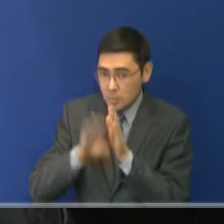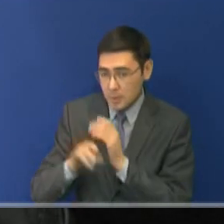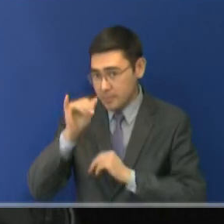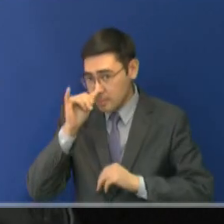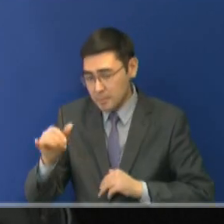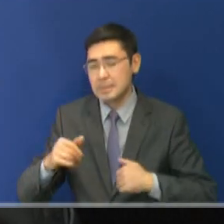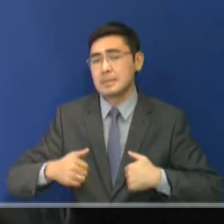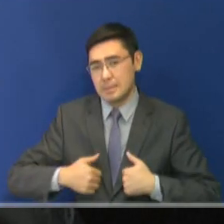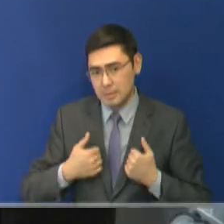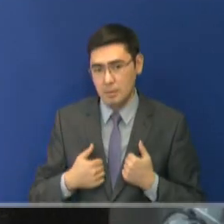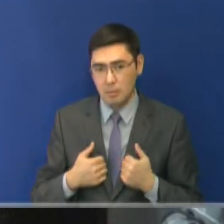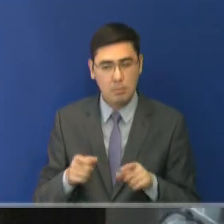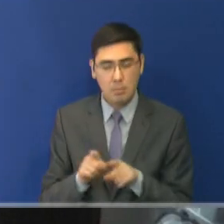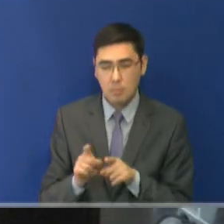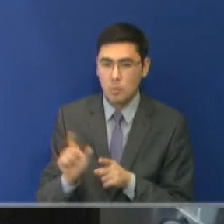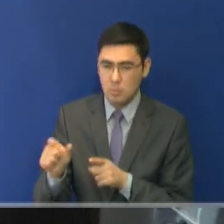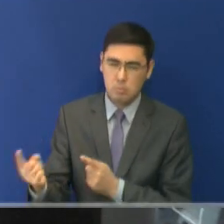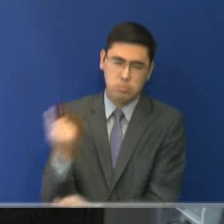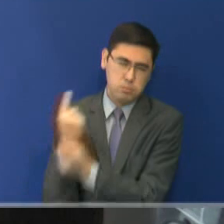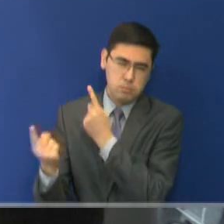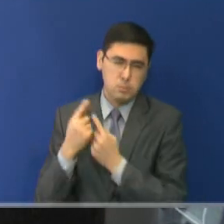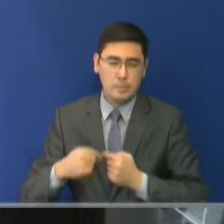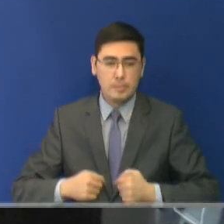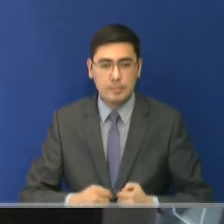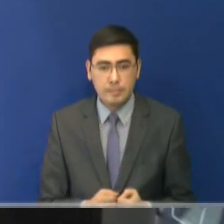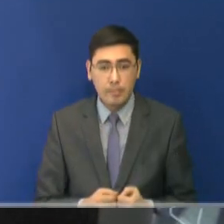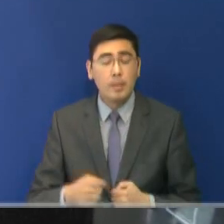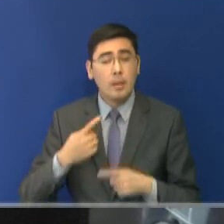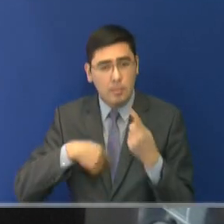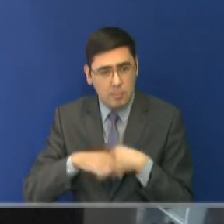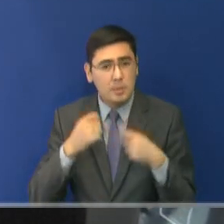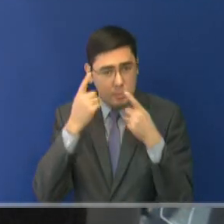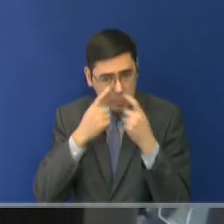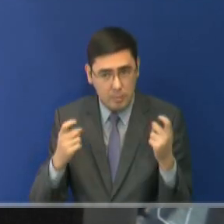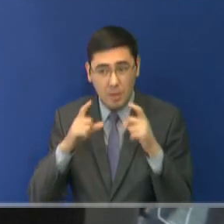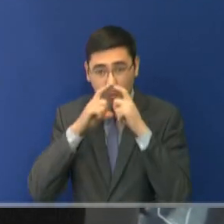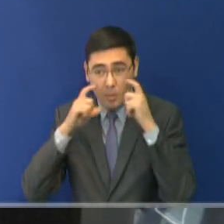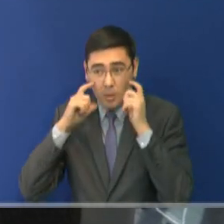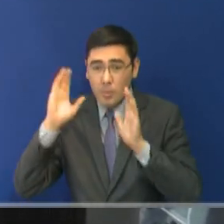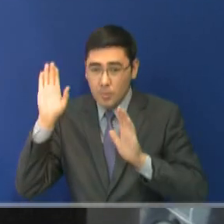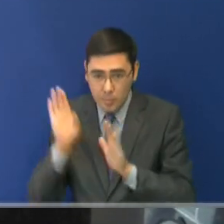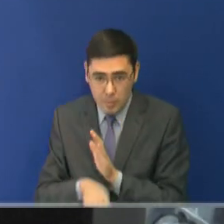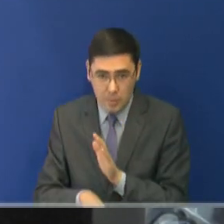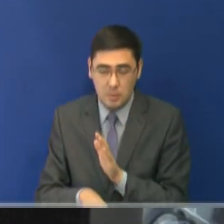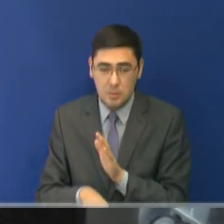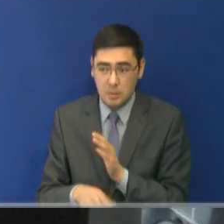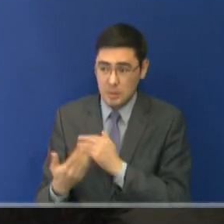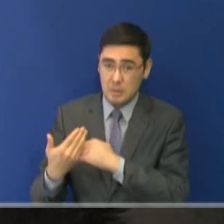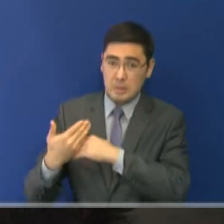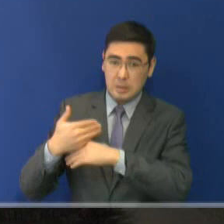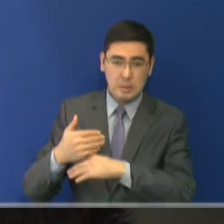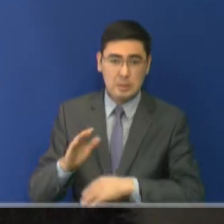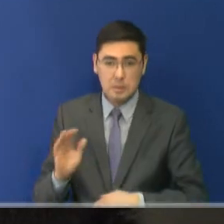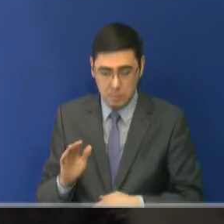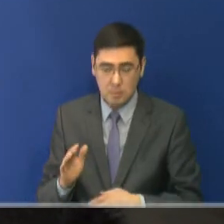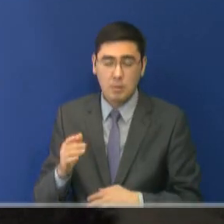уследить. Объявляйте деятельность, чтобы без маски не заходите, а выгонять мы не имеем права.